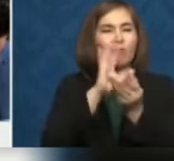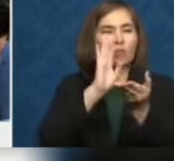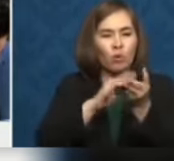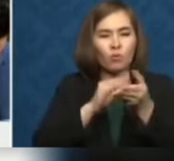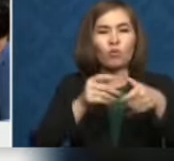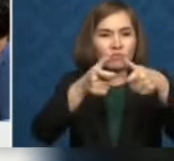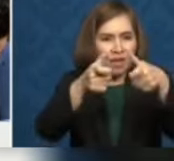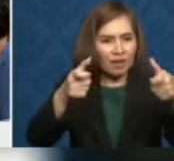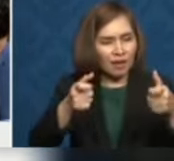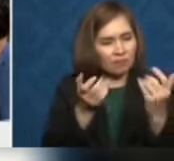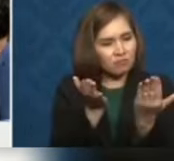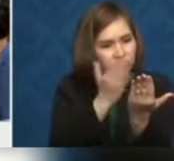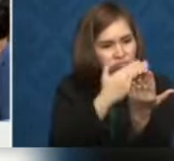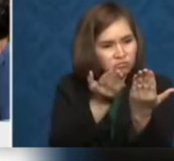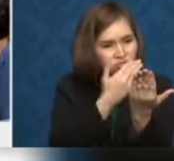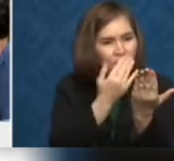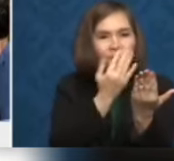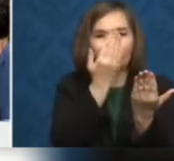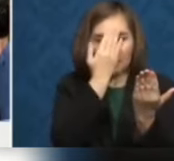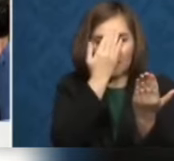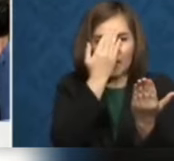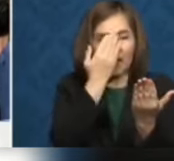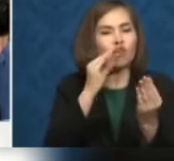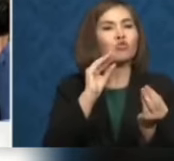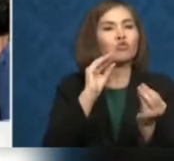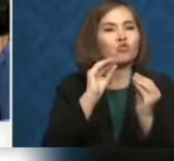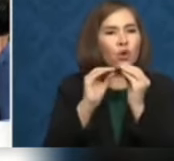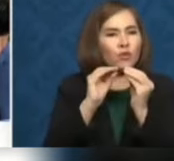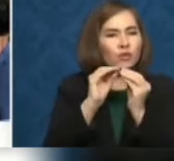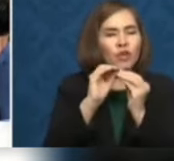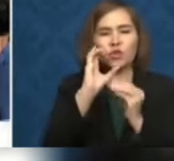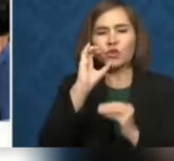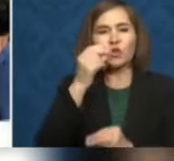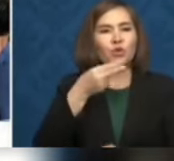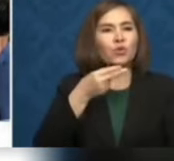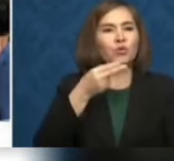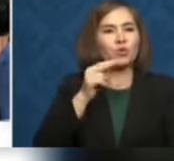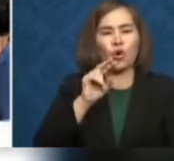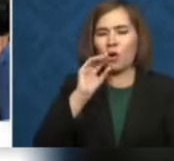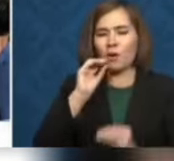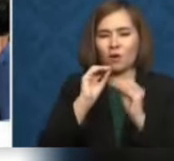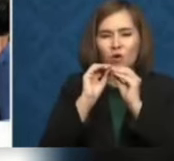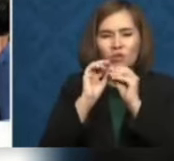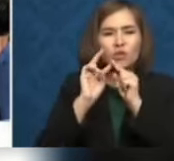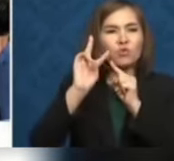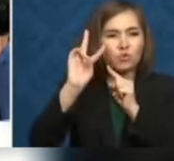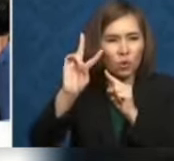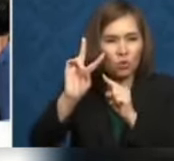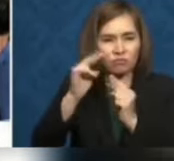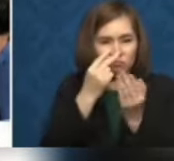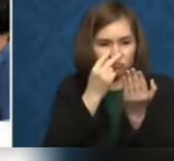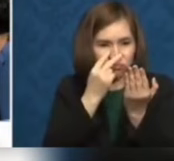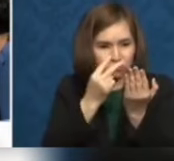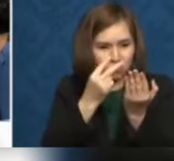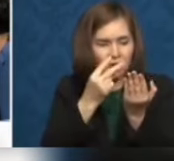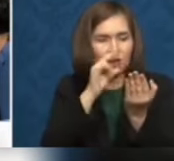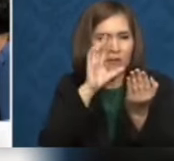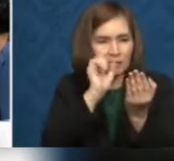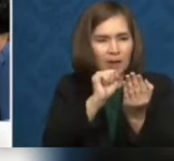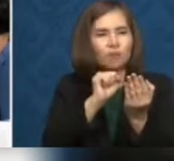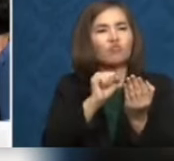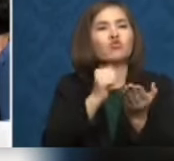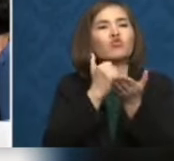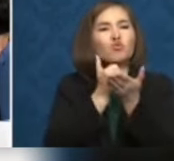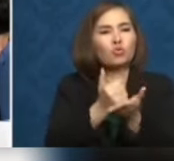ฉบับนี้เพียงอย่างเดียวเปิดไปที่หน้าฉชิงข้อ 2ครับอาจจะสามารถลดเวลาและ